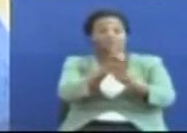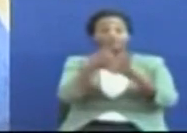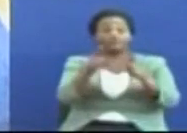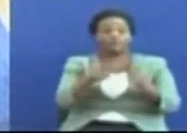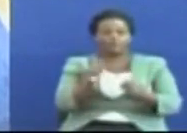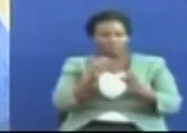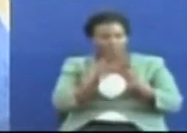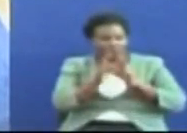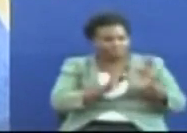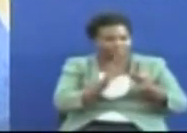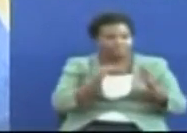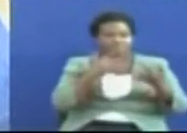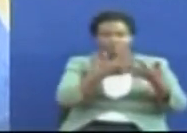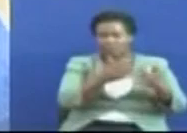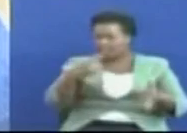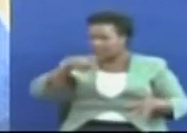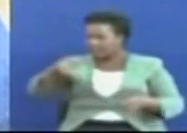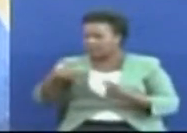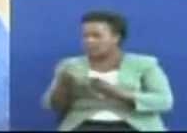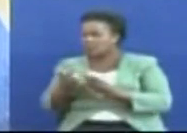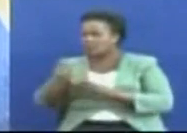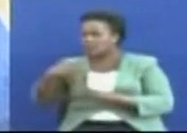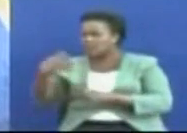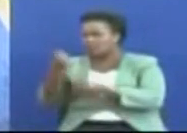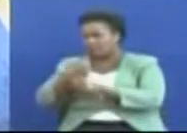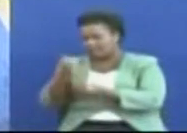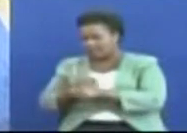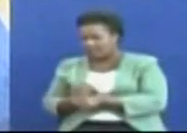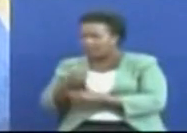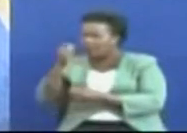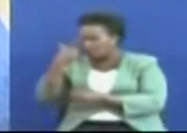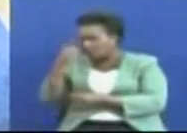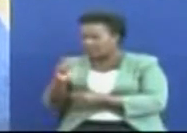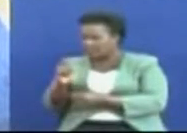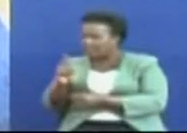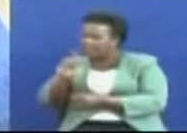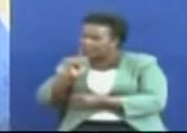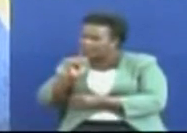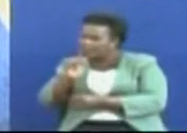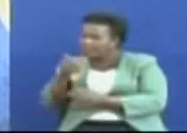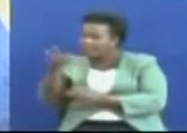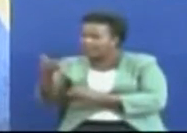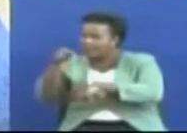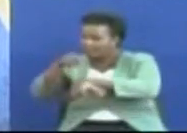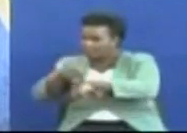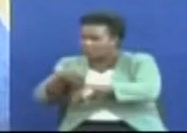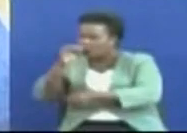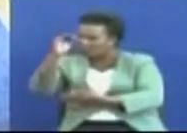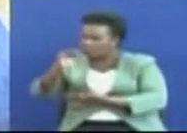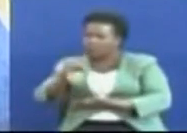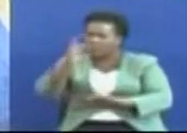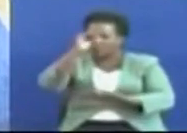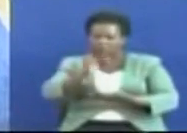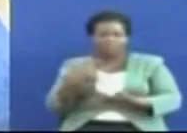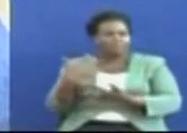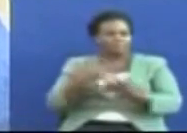hivy na naamini kabisa kila baada ya muda tutu tunu baad ya mausu ambao wana kesi ndogo ndogo hatua